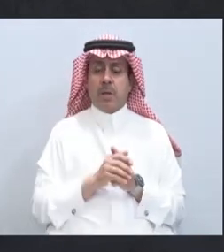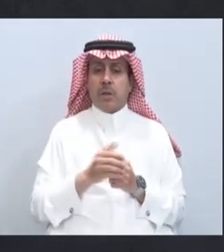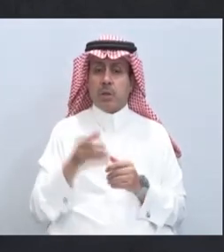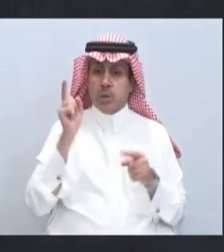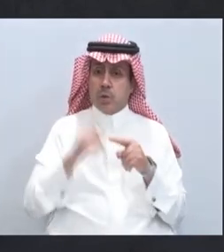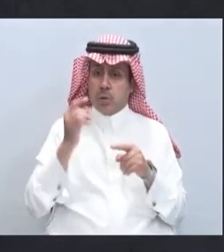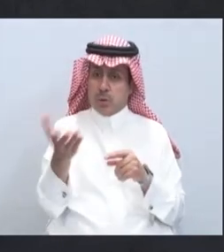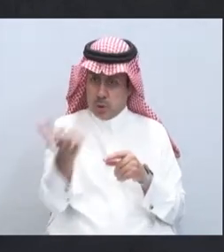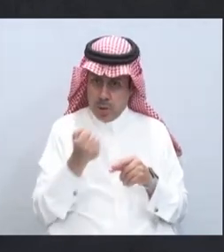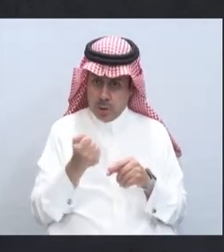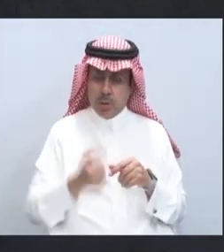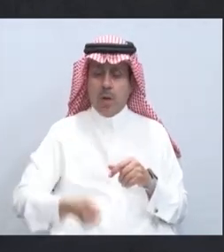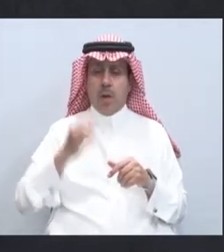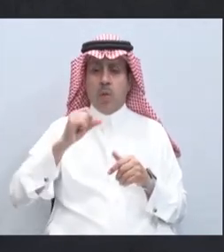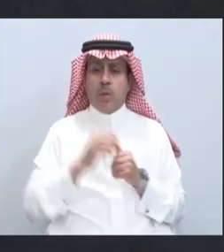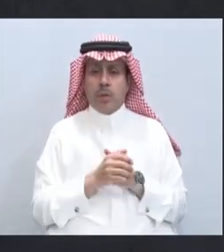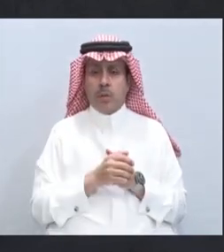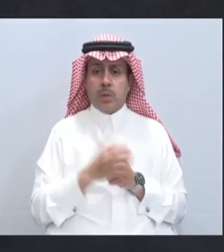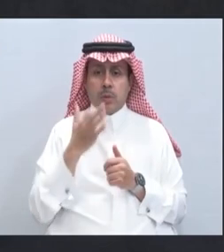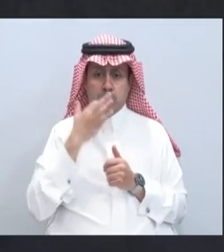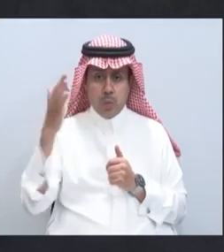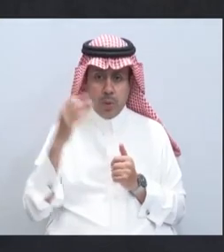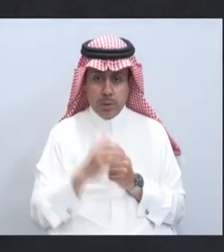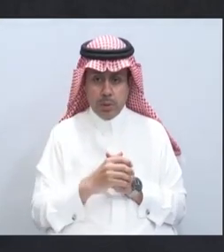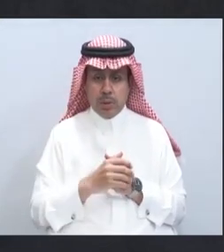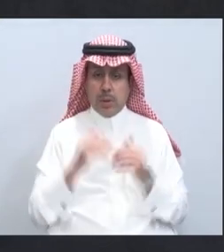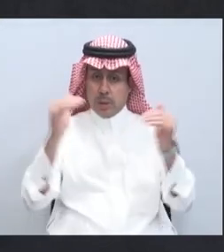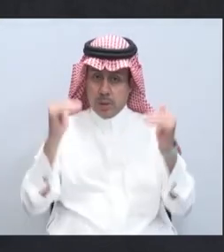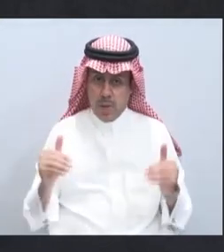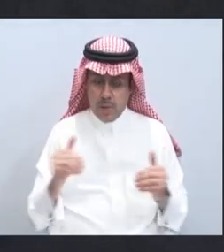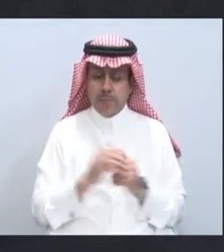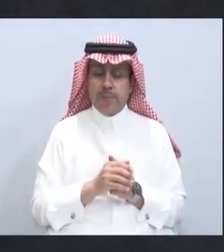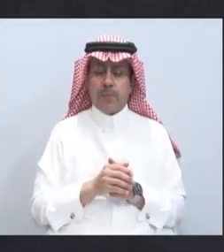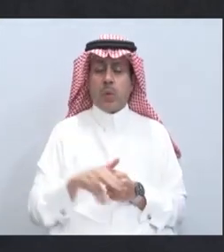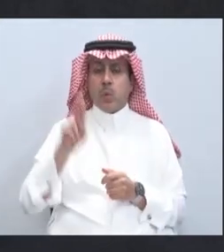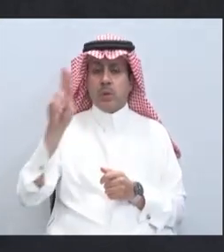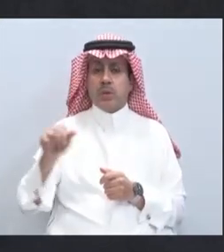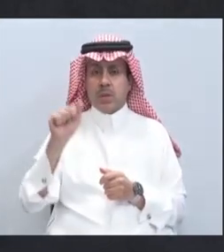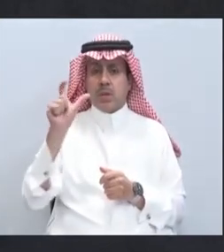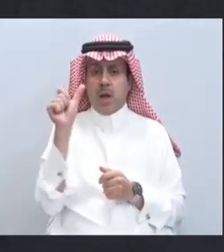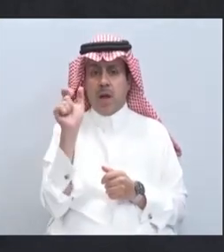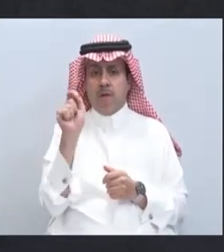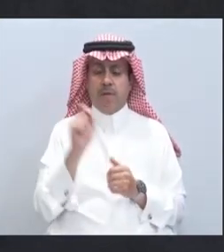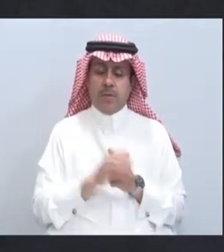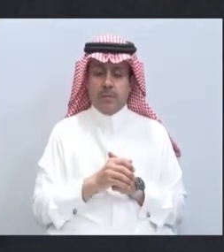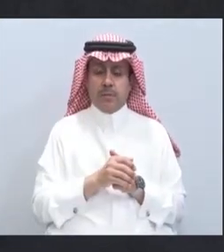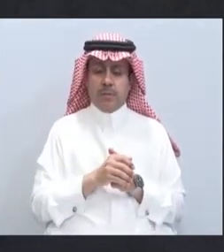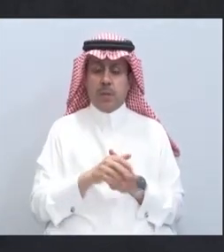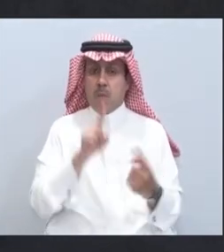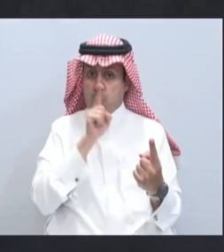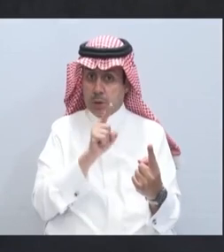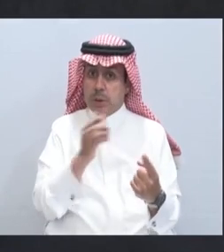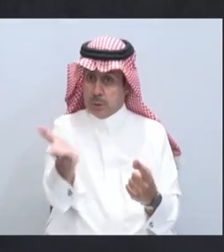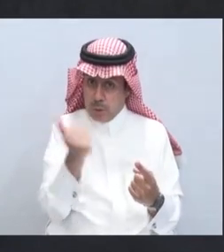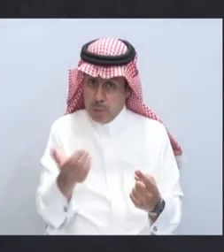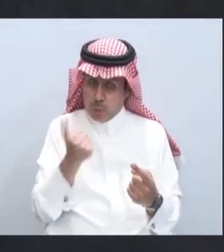الاوعيه وايضا سهوله ايضا التنظيم والتصنيف والترتيب اذا لمواجهه الطلب